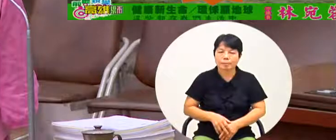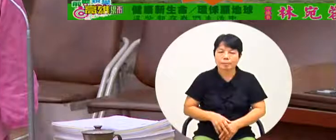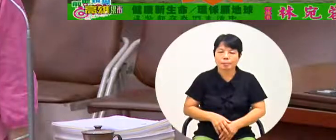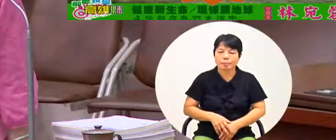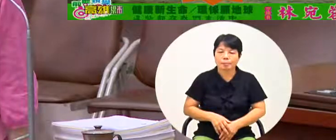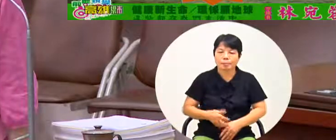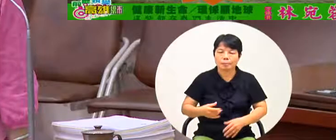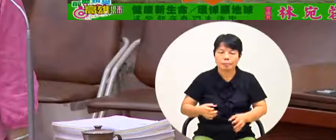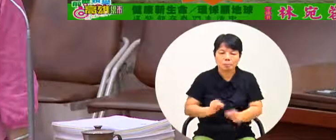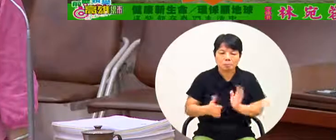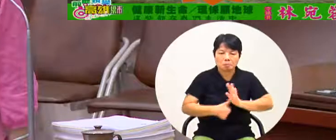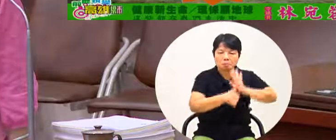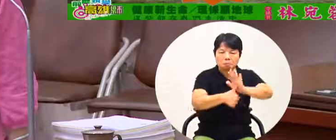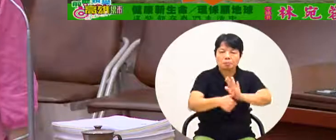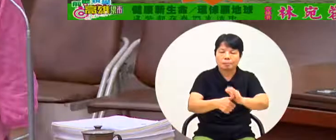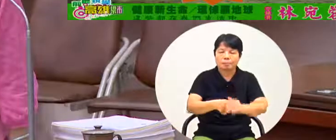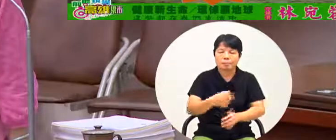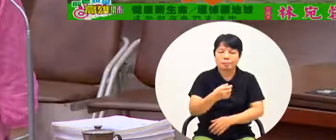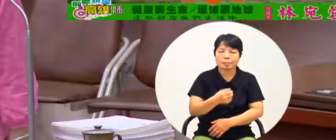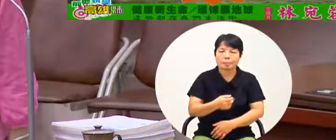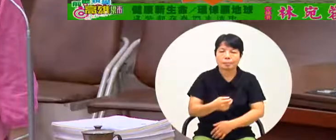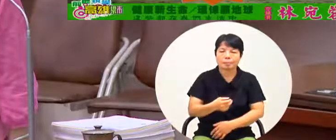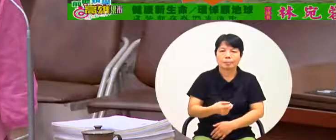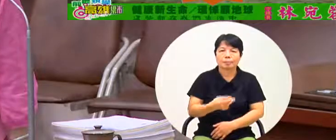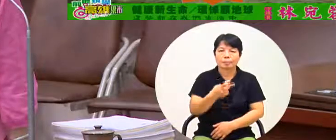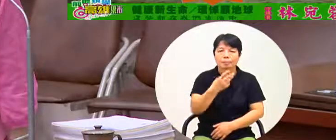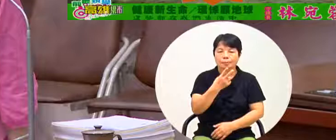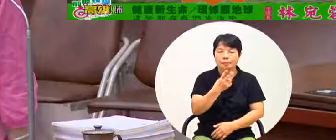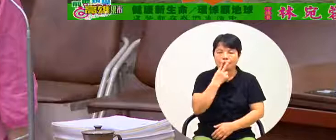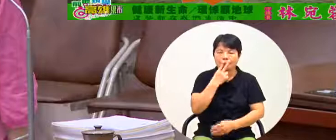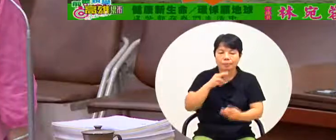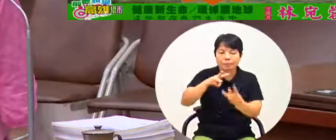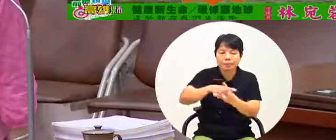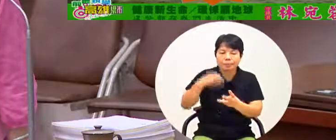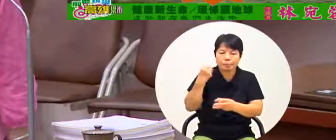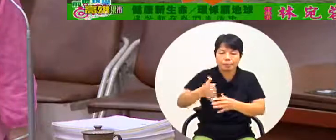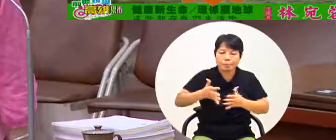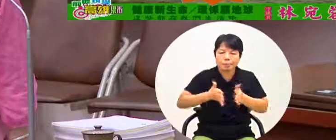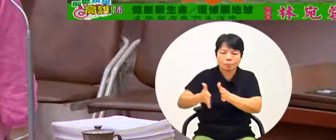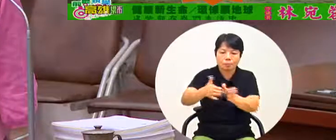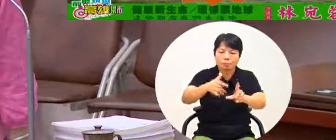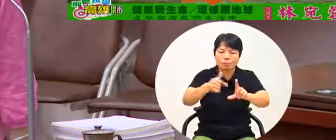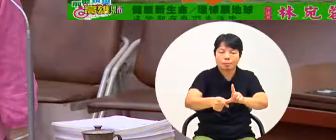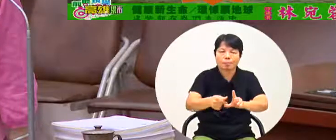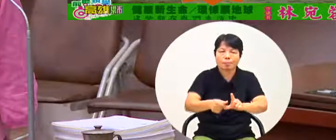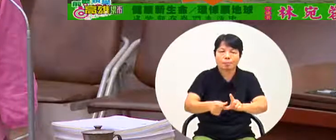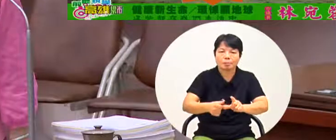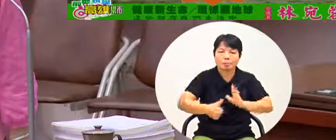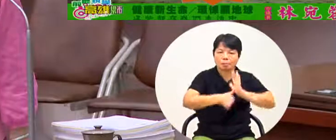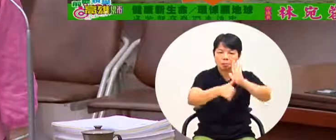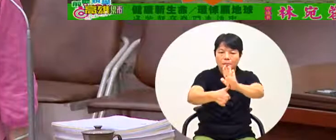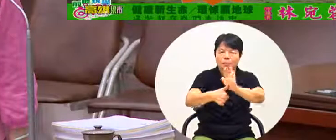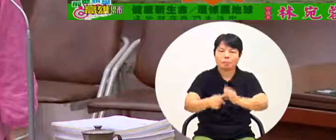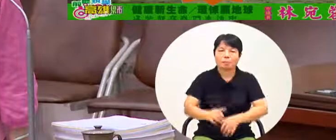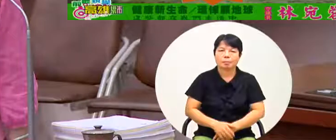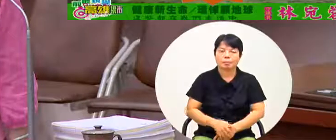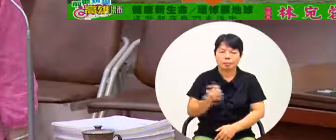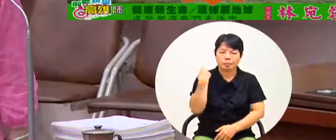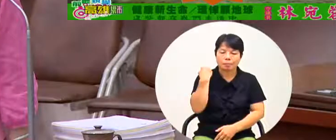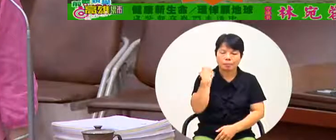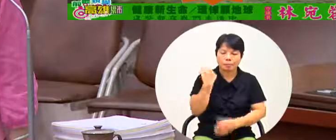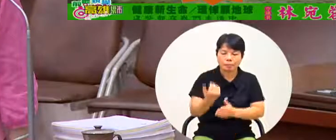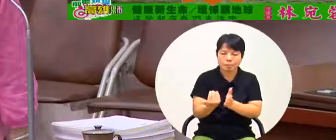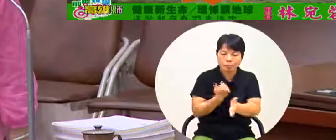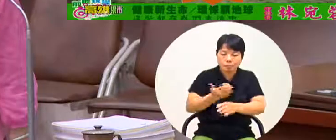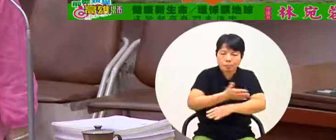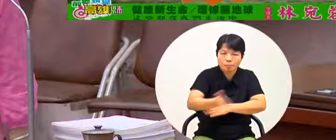这个区块，我想是我们在前顶有振兴里多底湾